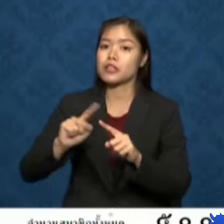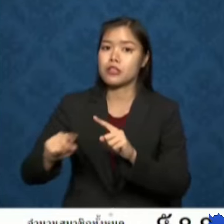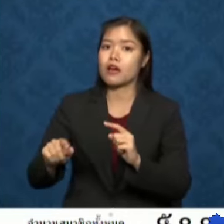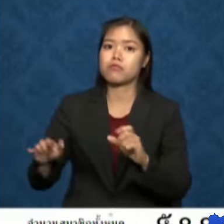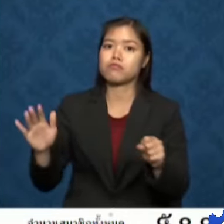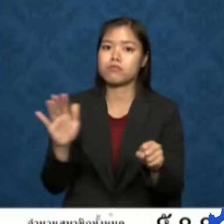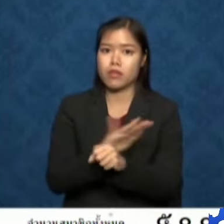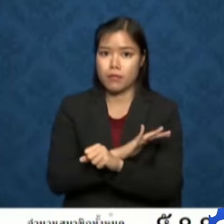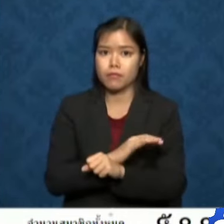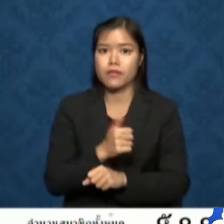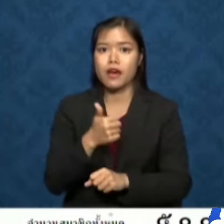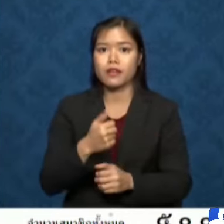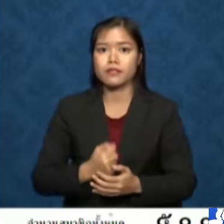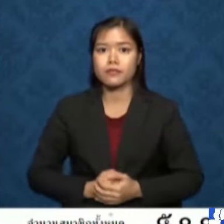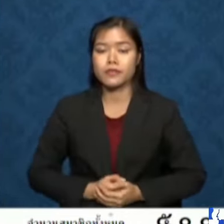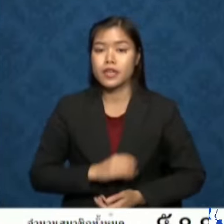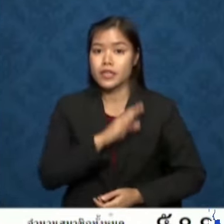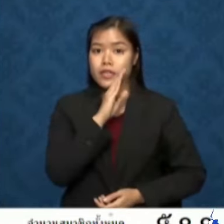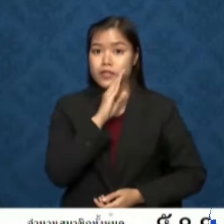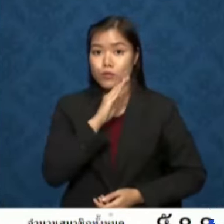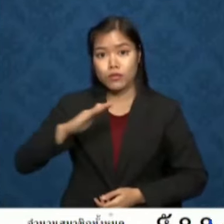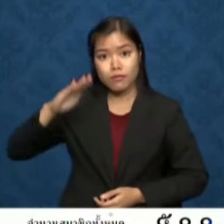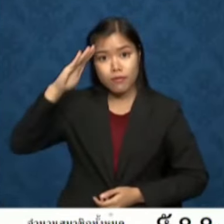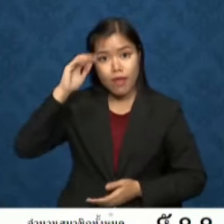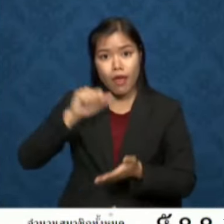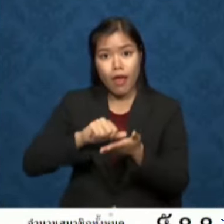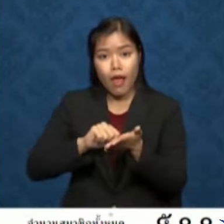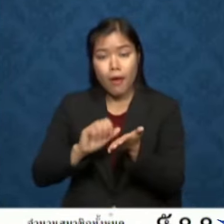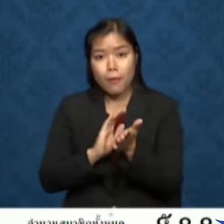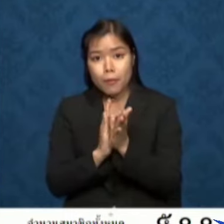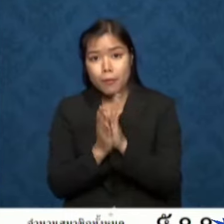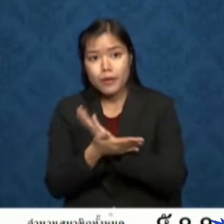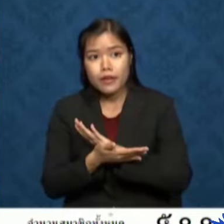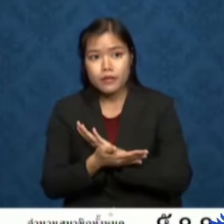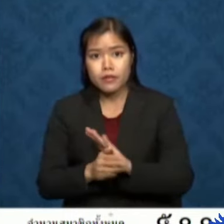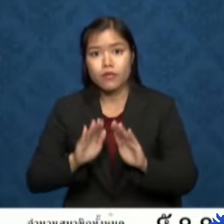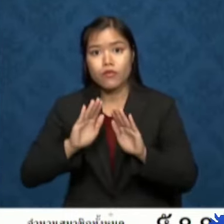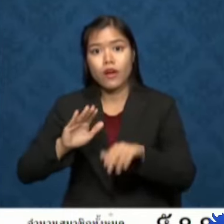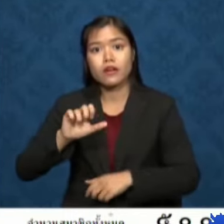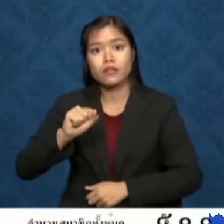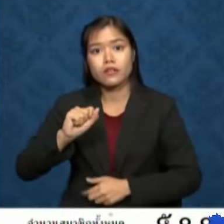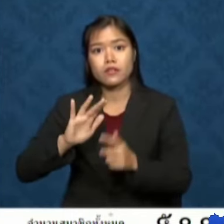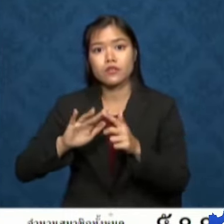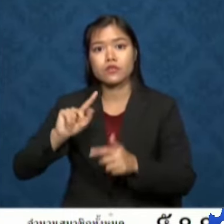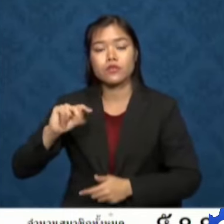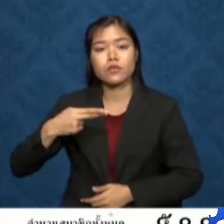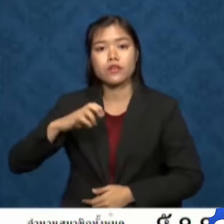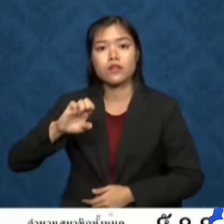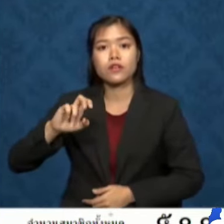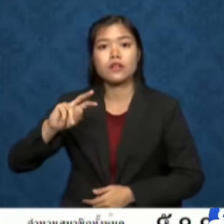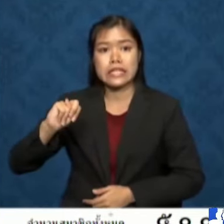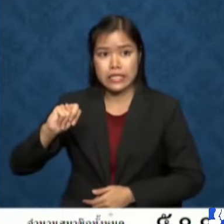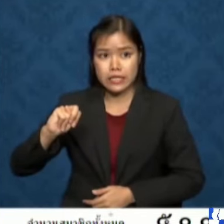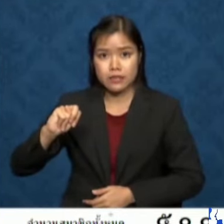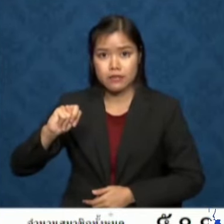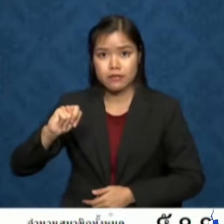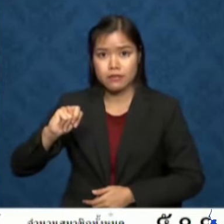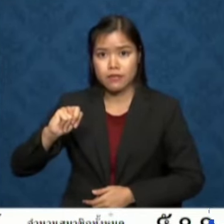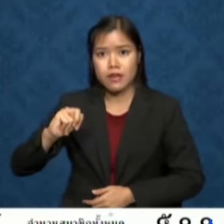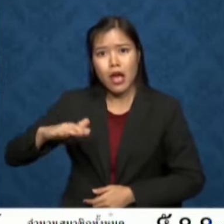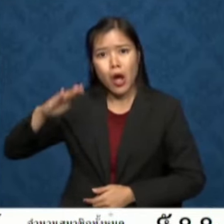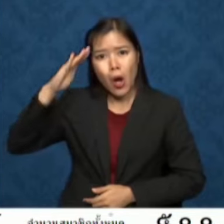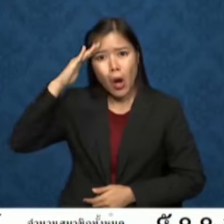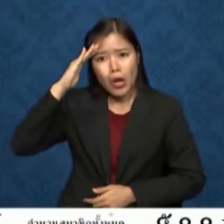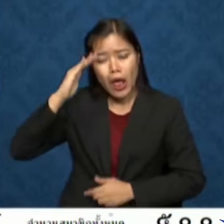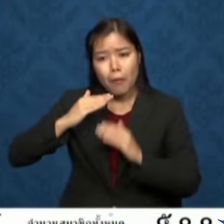การปฏิรูปกองทัพผมเรียนท่านประธานผ่านไปยังนายสุทินคลังแสงเอาไว้ด้วยว่าไม่ใช่การทำลายกองทัพ